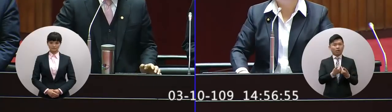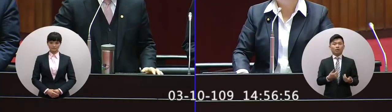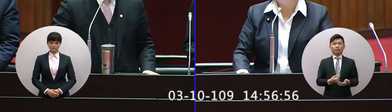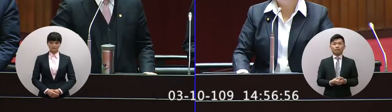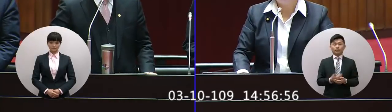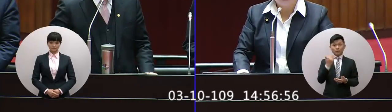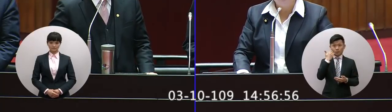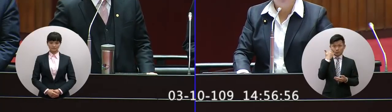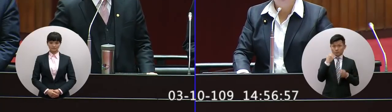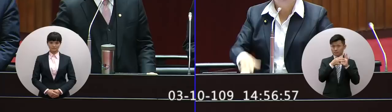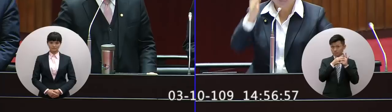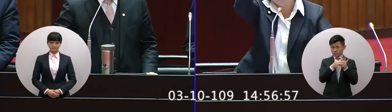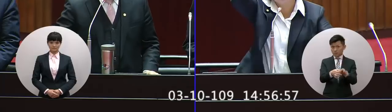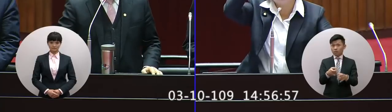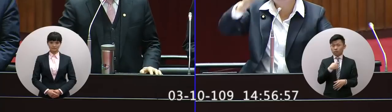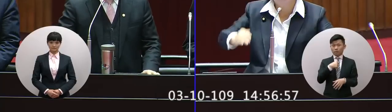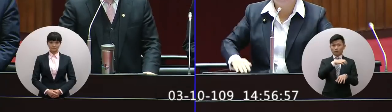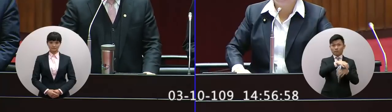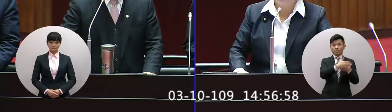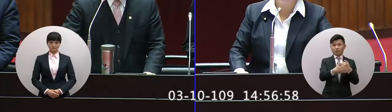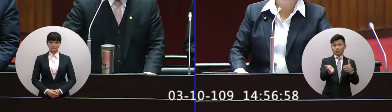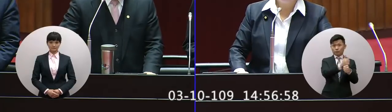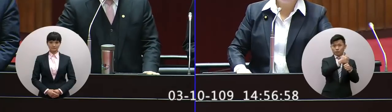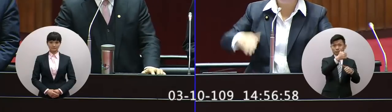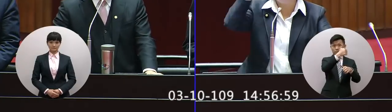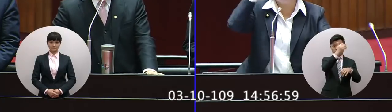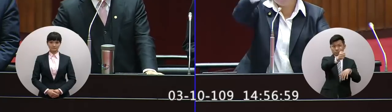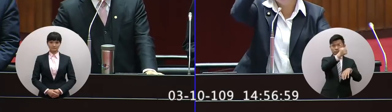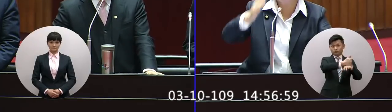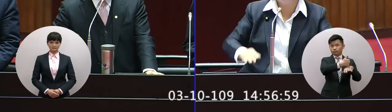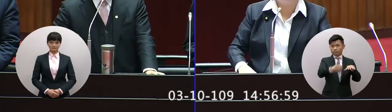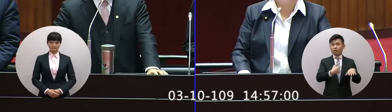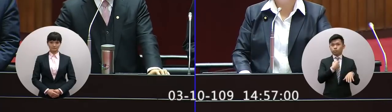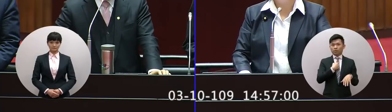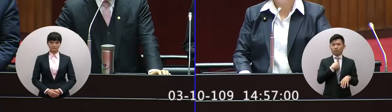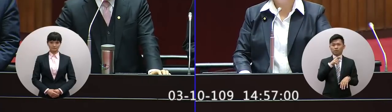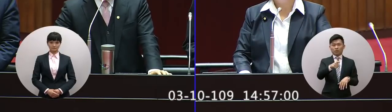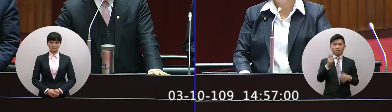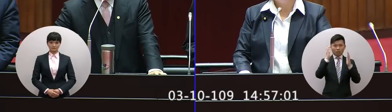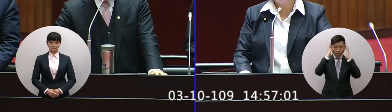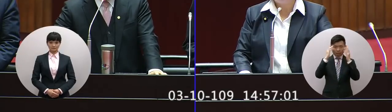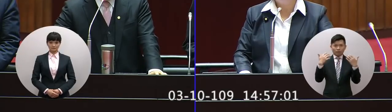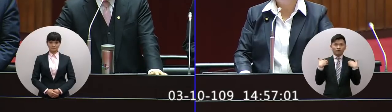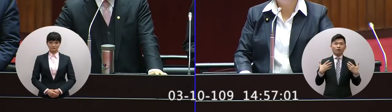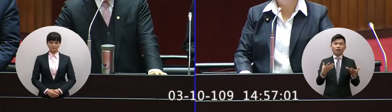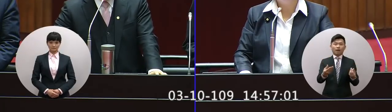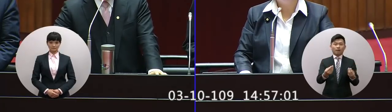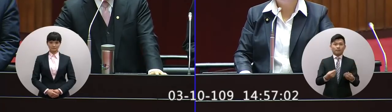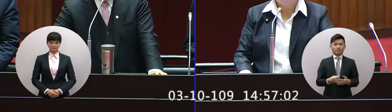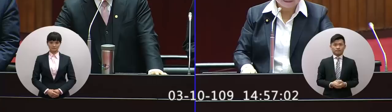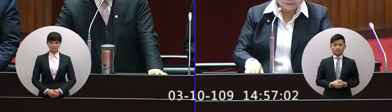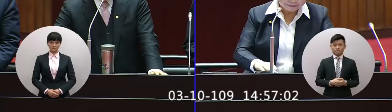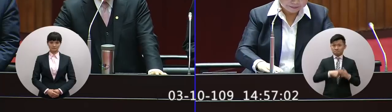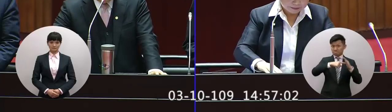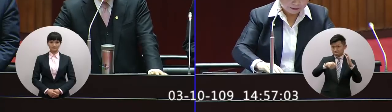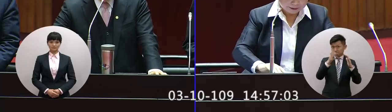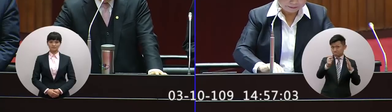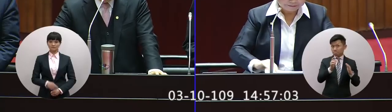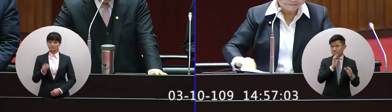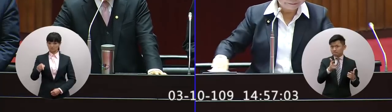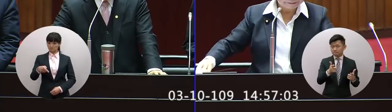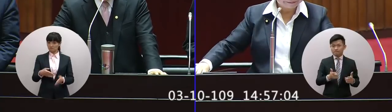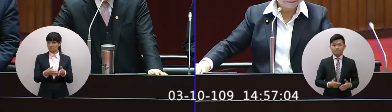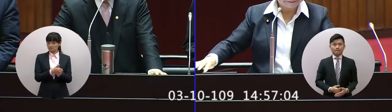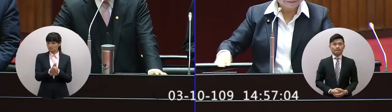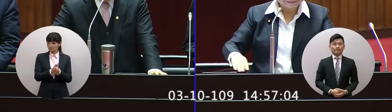续下去，本席要求环保署长应该下台，因为你不务正业。院长， 你这个要